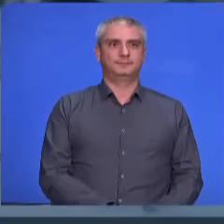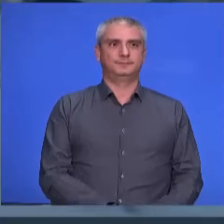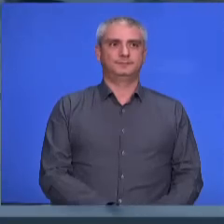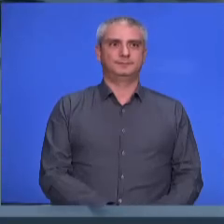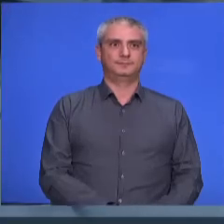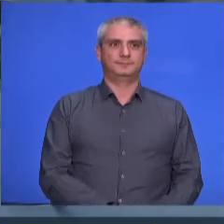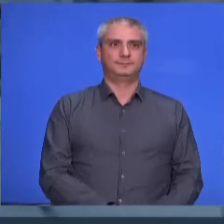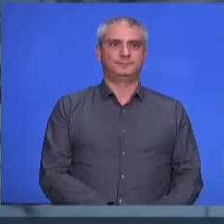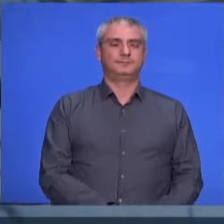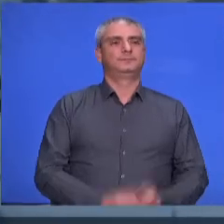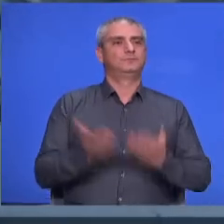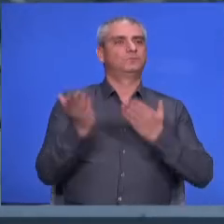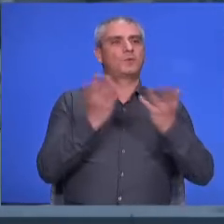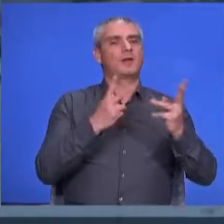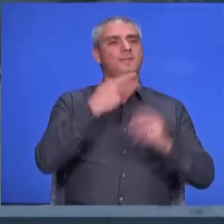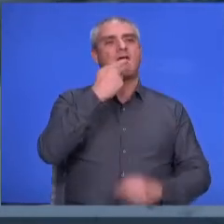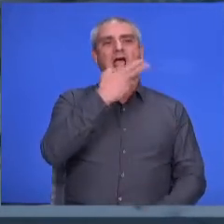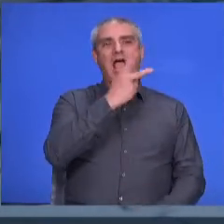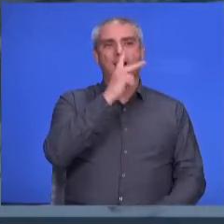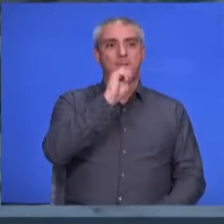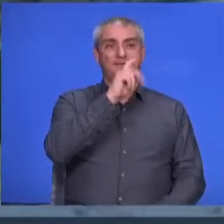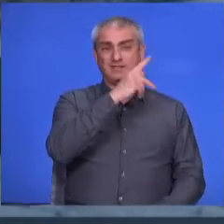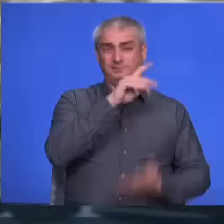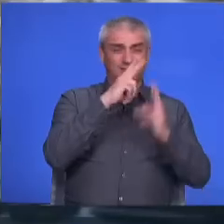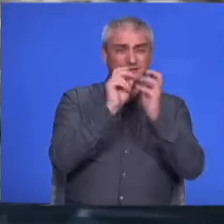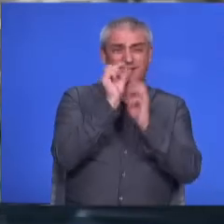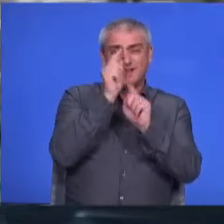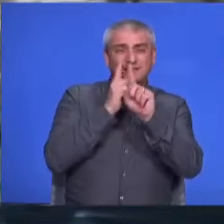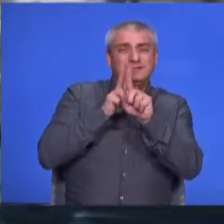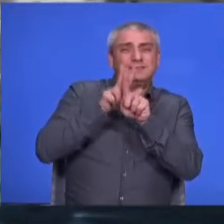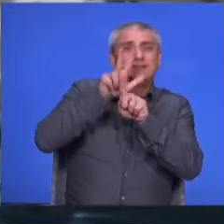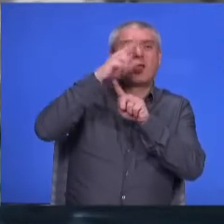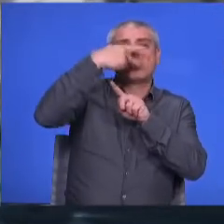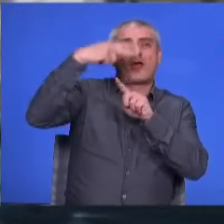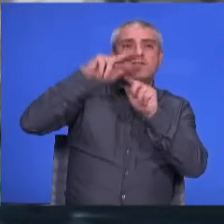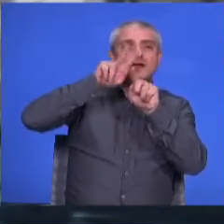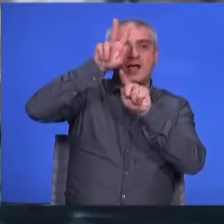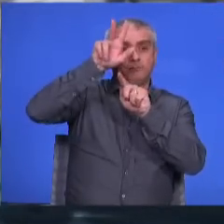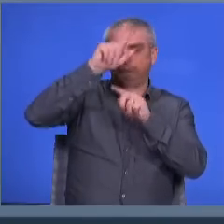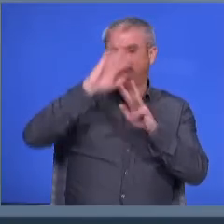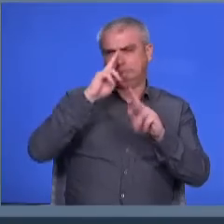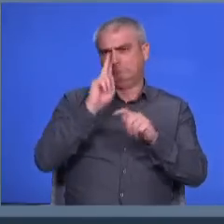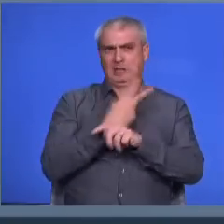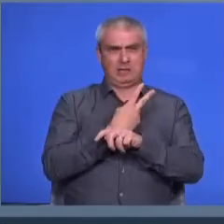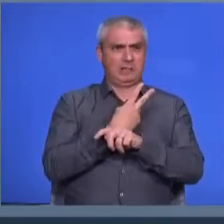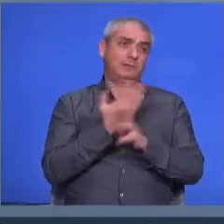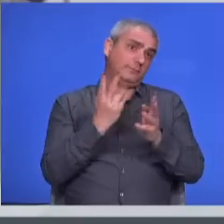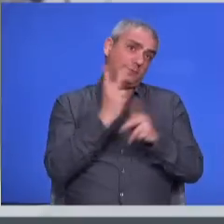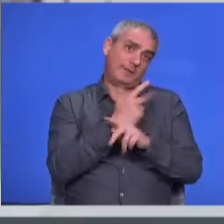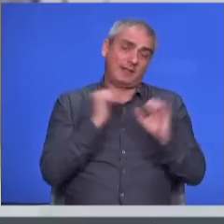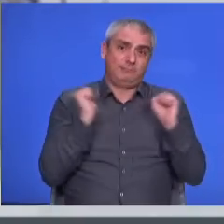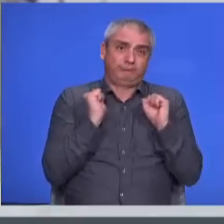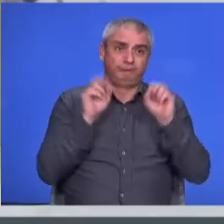ברוכים הבאים להמרפסט, עיר קטנה בצפון הרחוק של נורווגיה. הכל כאן די רגיל, רגיל אם אתם רגילים לשלג, רגילים